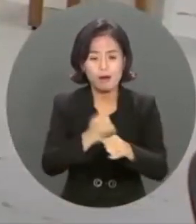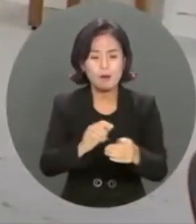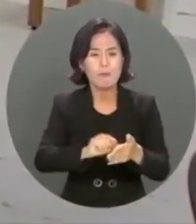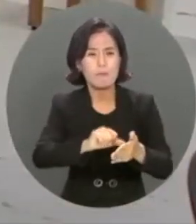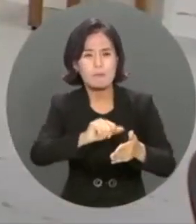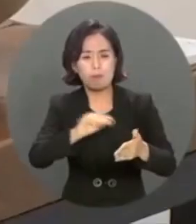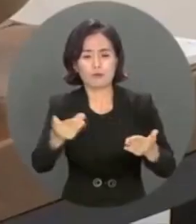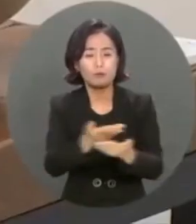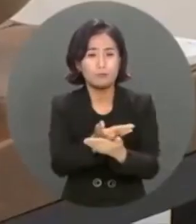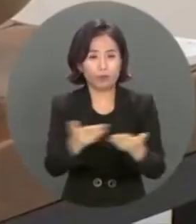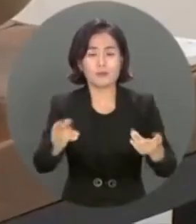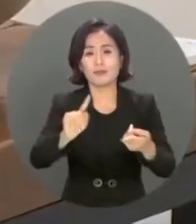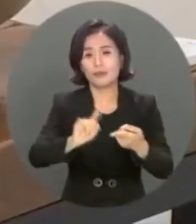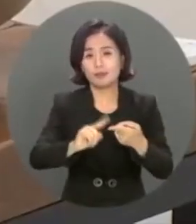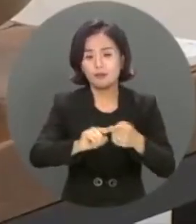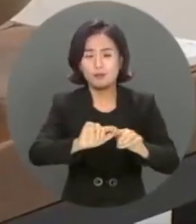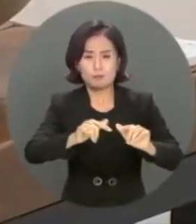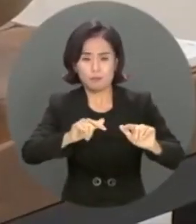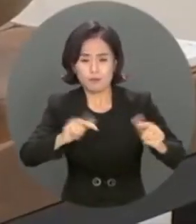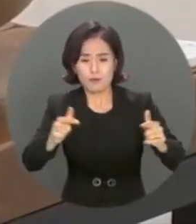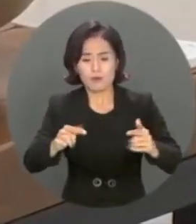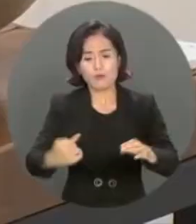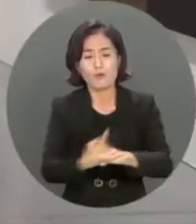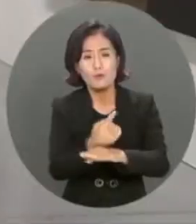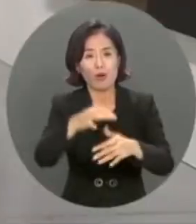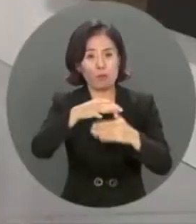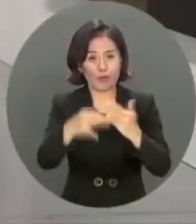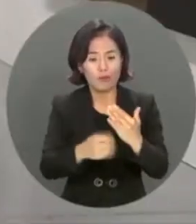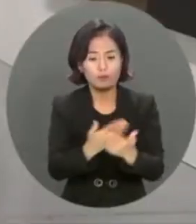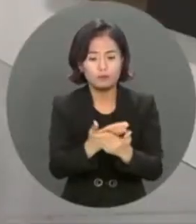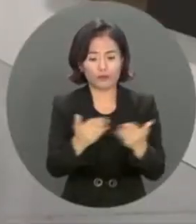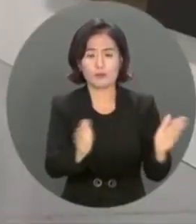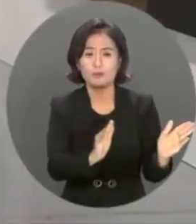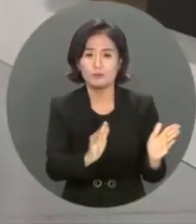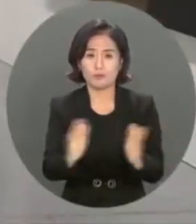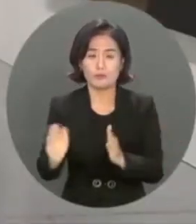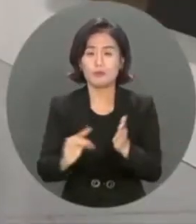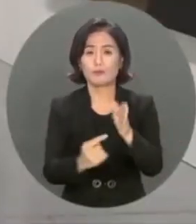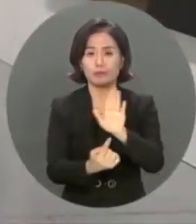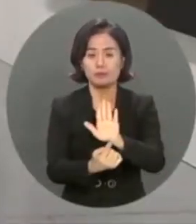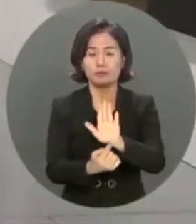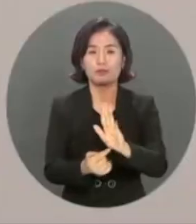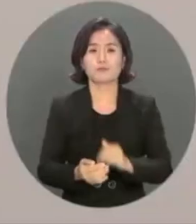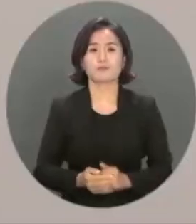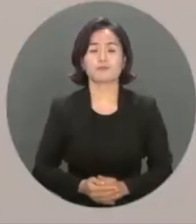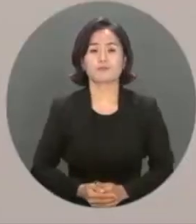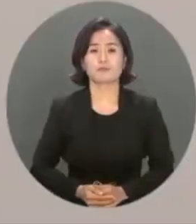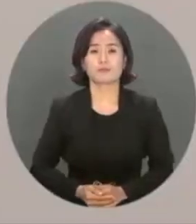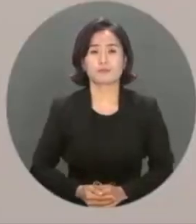명품 컬렉션전 등의 다양한 부대 프로그램과 전시도 준비했다고 밝혔습니다